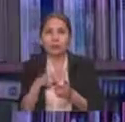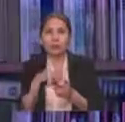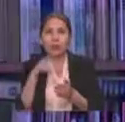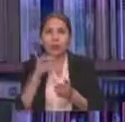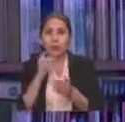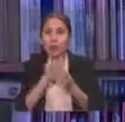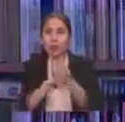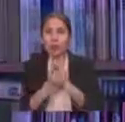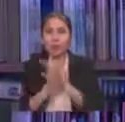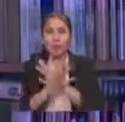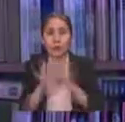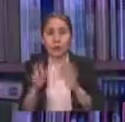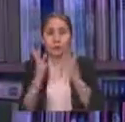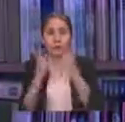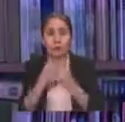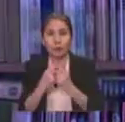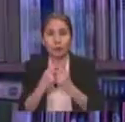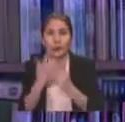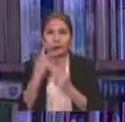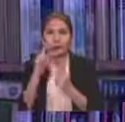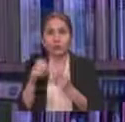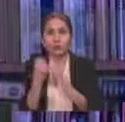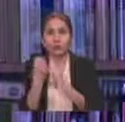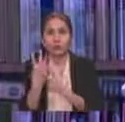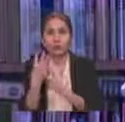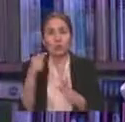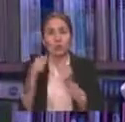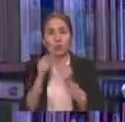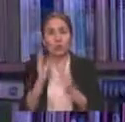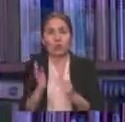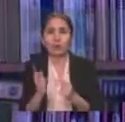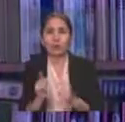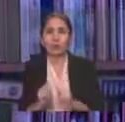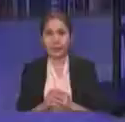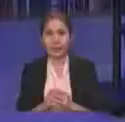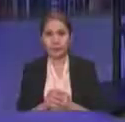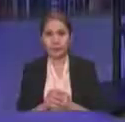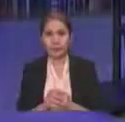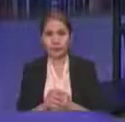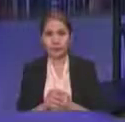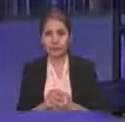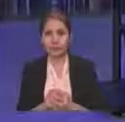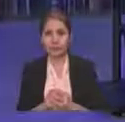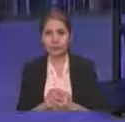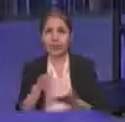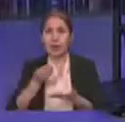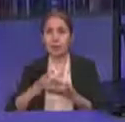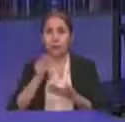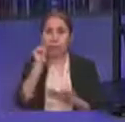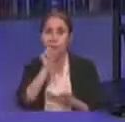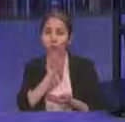bu o'zgarmas qiymat, ya'ni 3.114 ga teng ekan. Demak, aziz